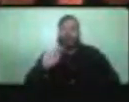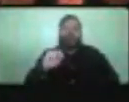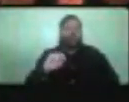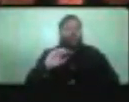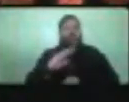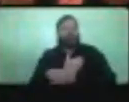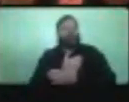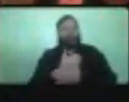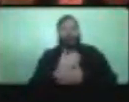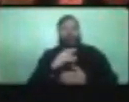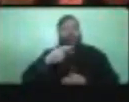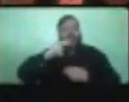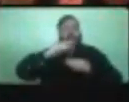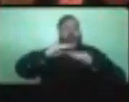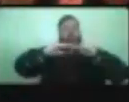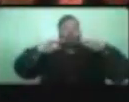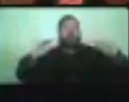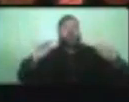vifaa vyetu.